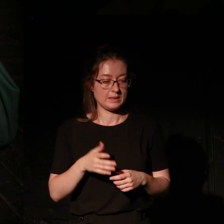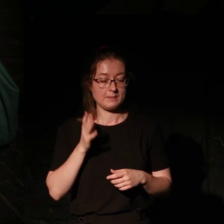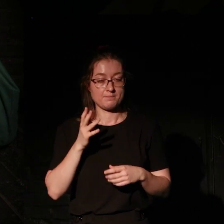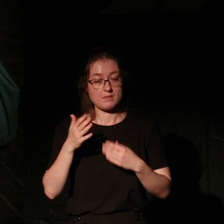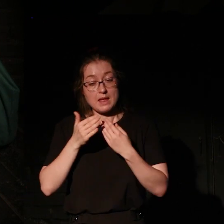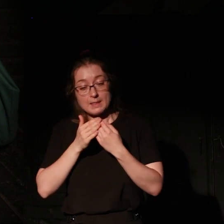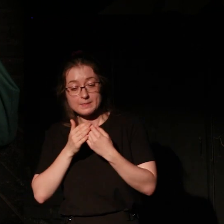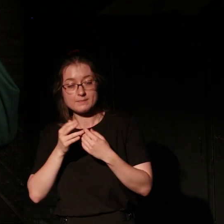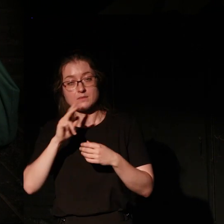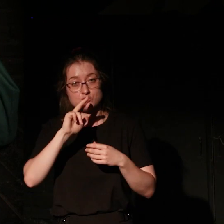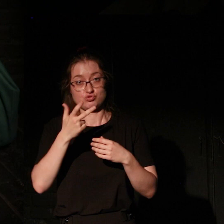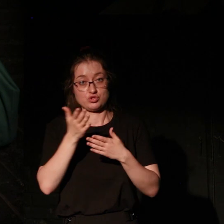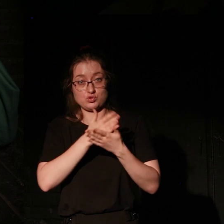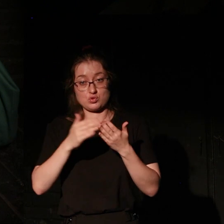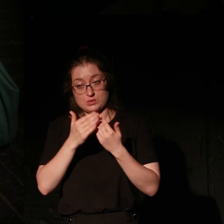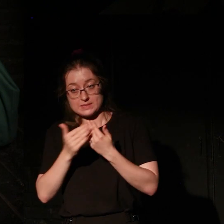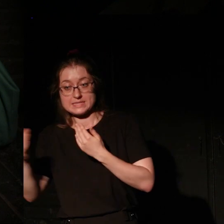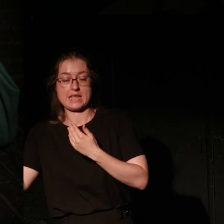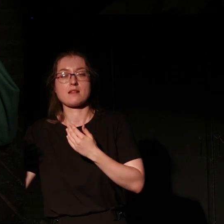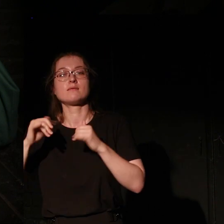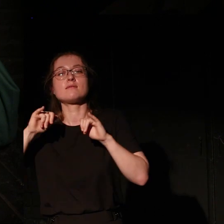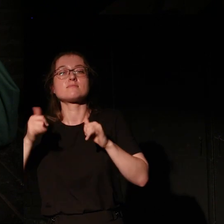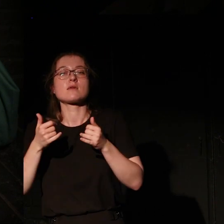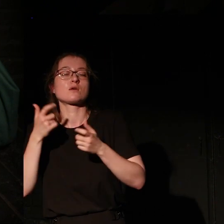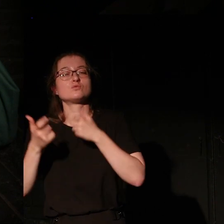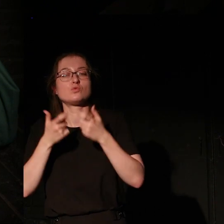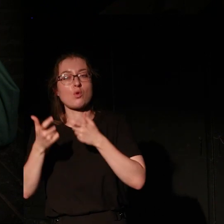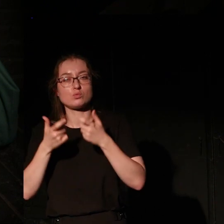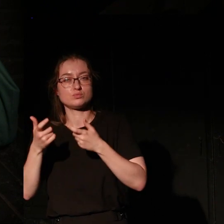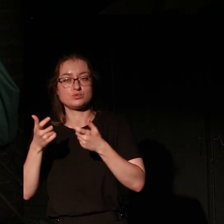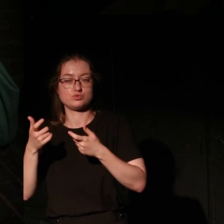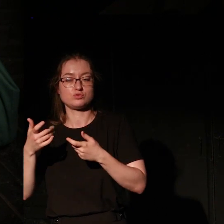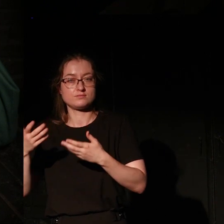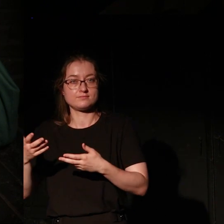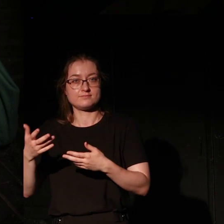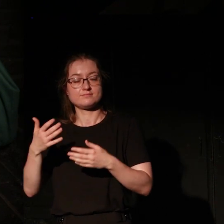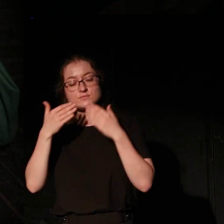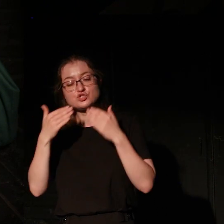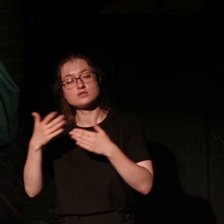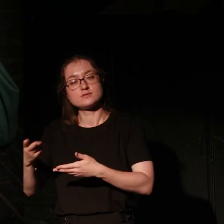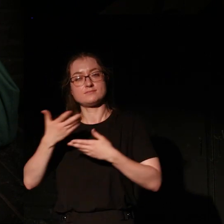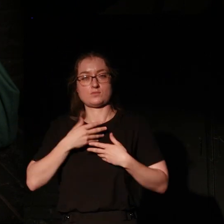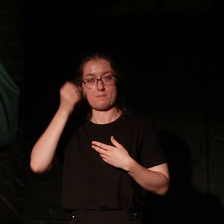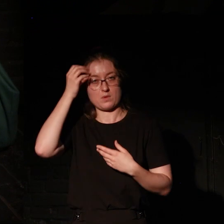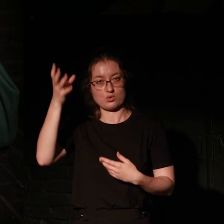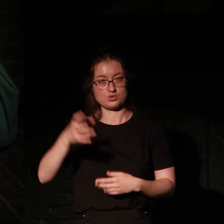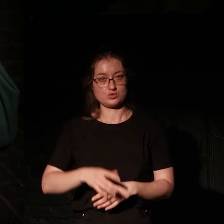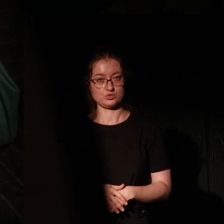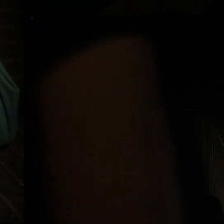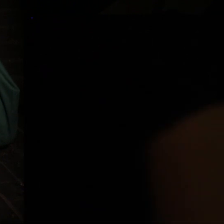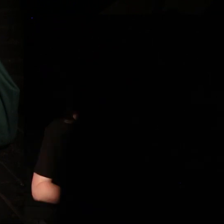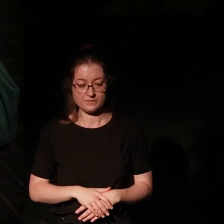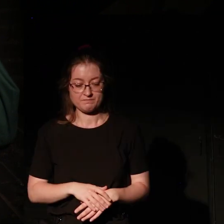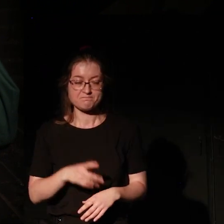to wszystko realizować. To jest takie moje osobiste i już egzegetyczne, powiedziałabym, też takie